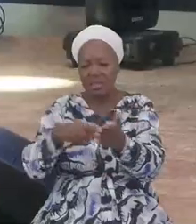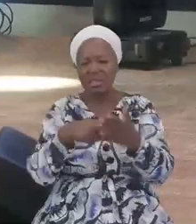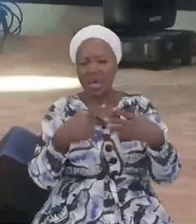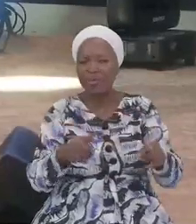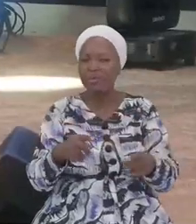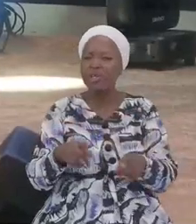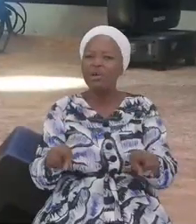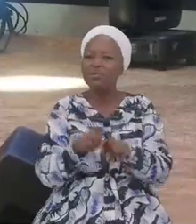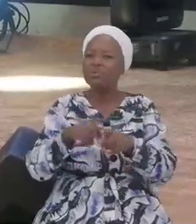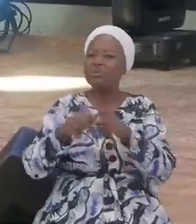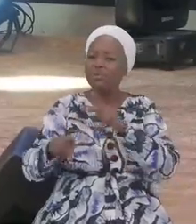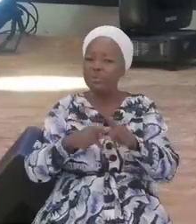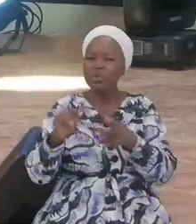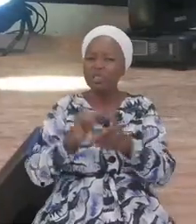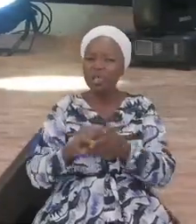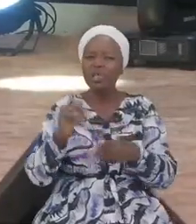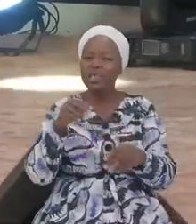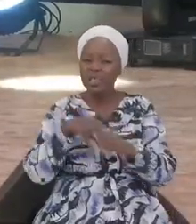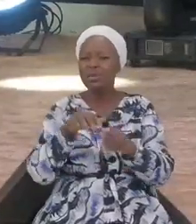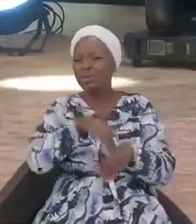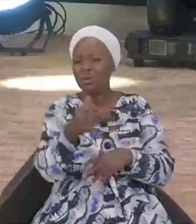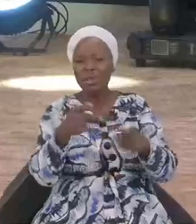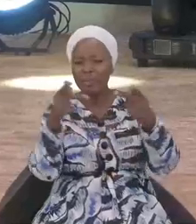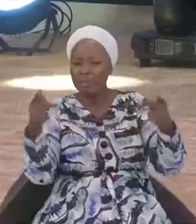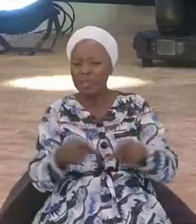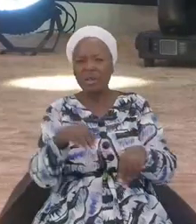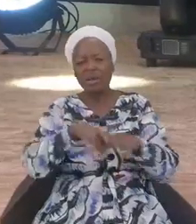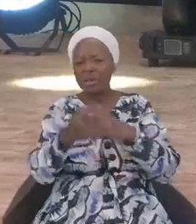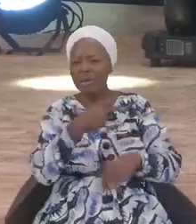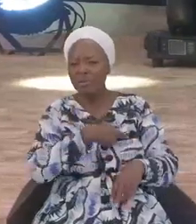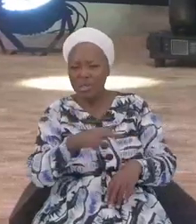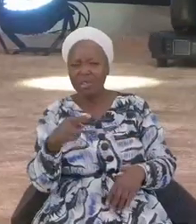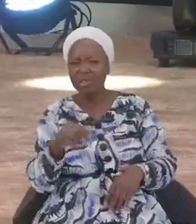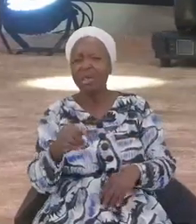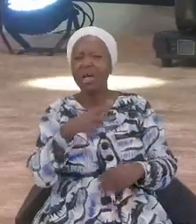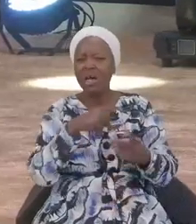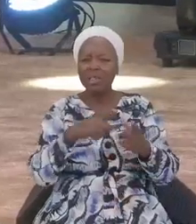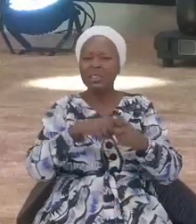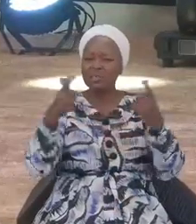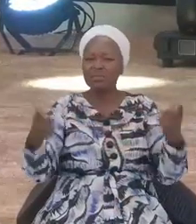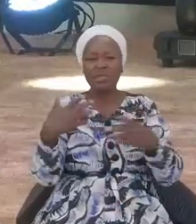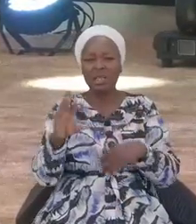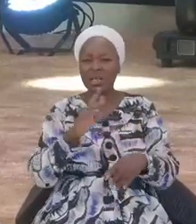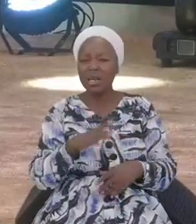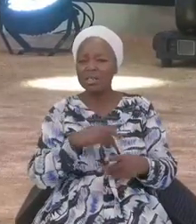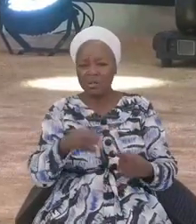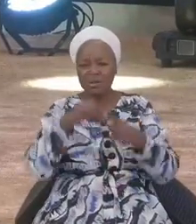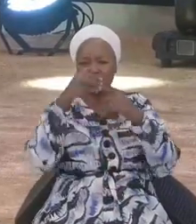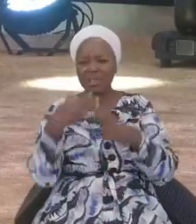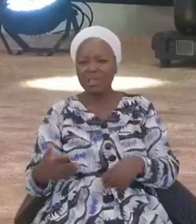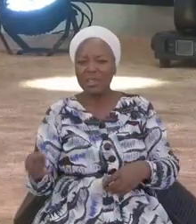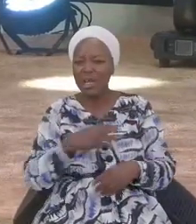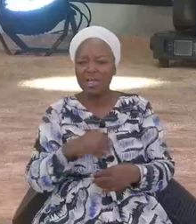des retours. Même des gens dans d'autres milieux, dans d'autres religions, les choses spectaculaires, des choses spéciales, des